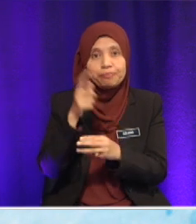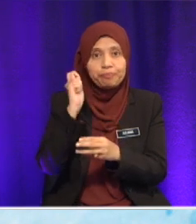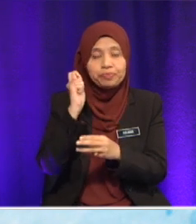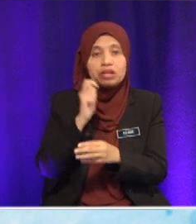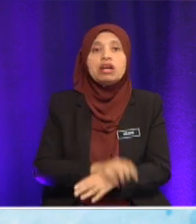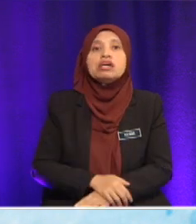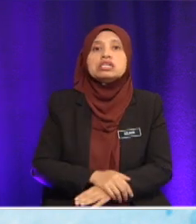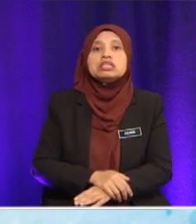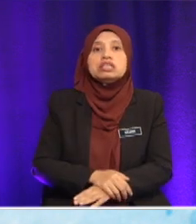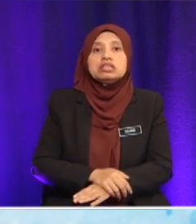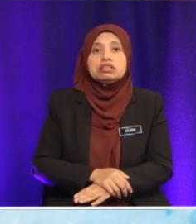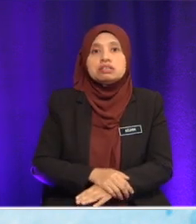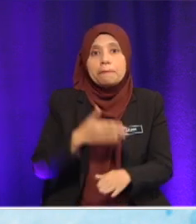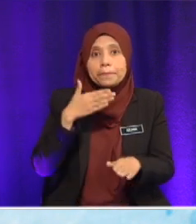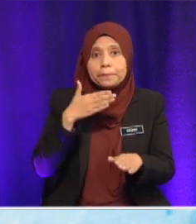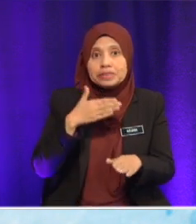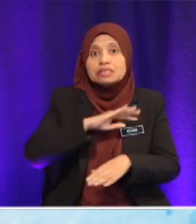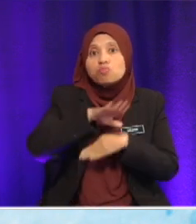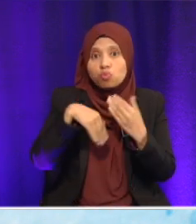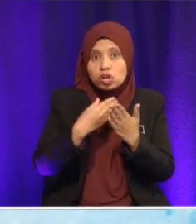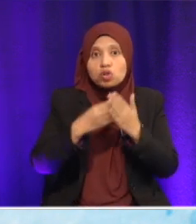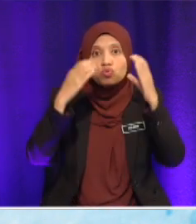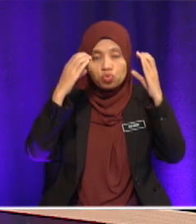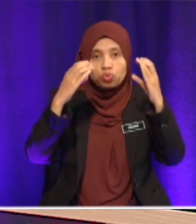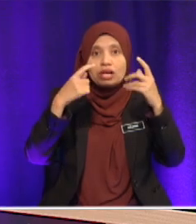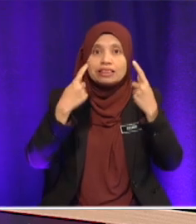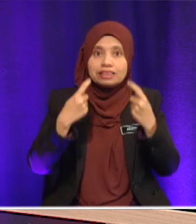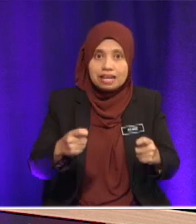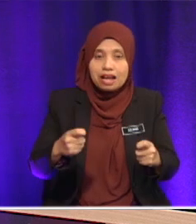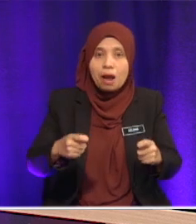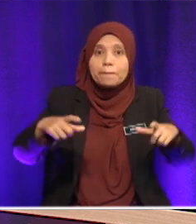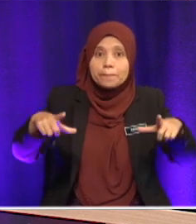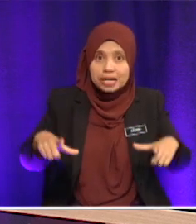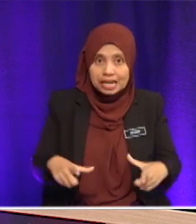sebenarnya pak guru dipegang sekolah memang telah melaksanakan